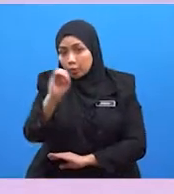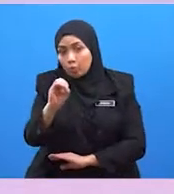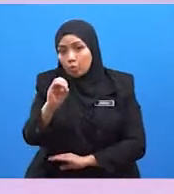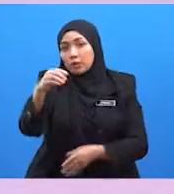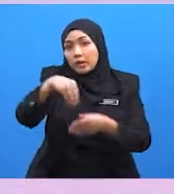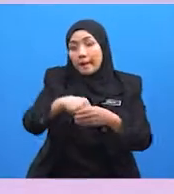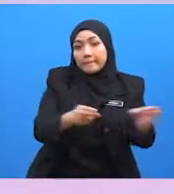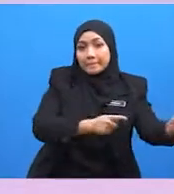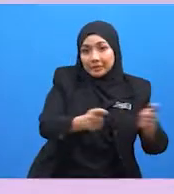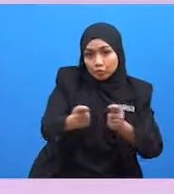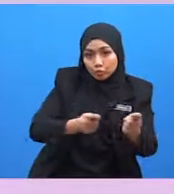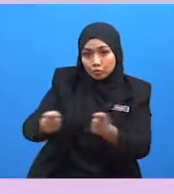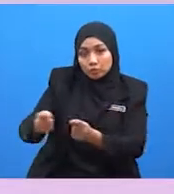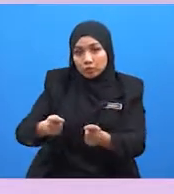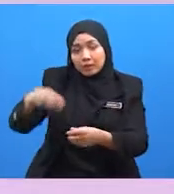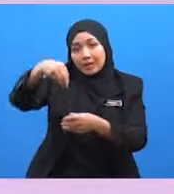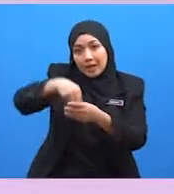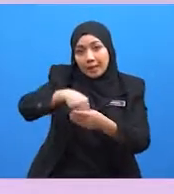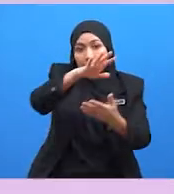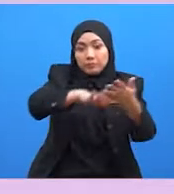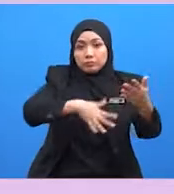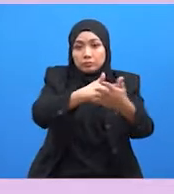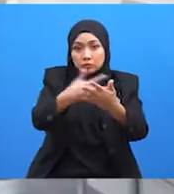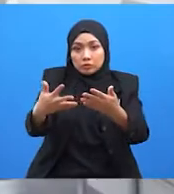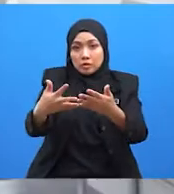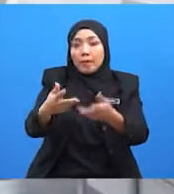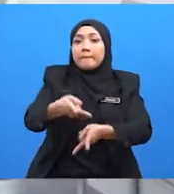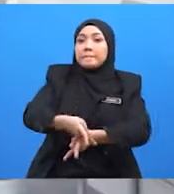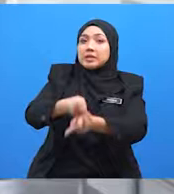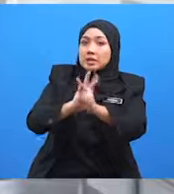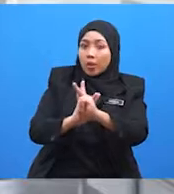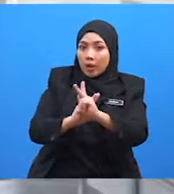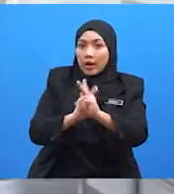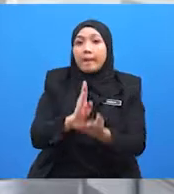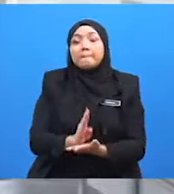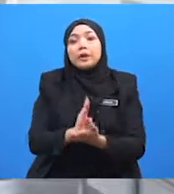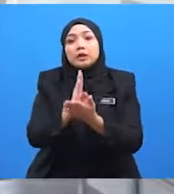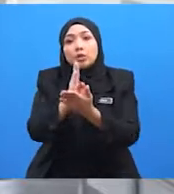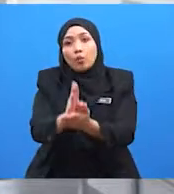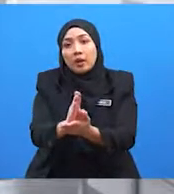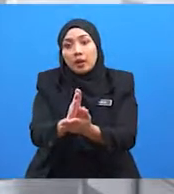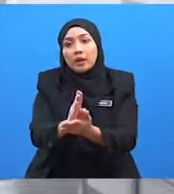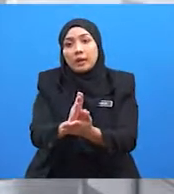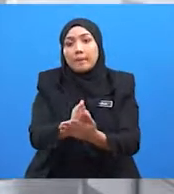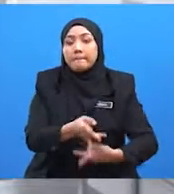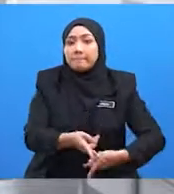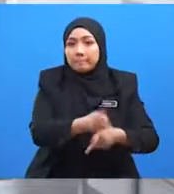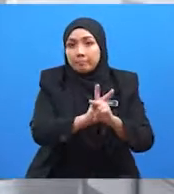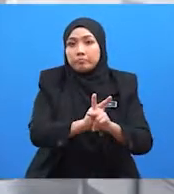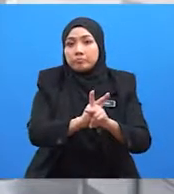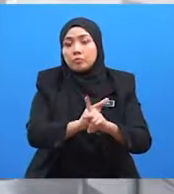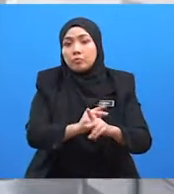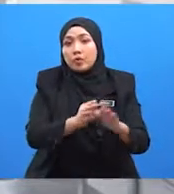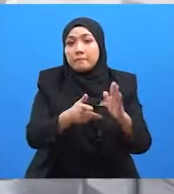dan penjadualan semula pinjaman. Bantuan pembiayaan melalui